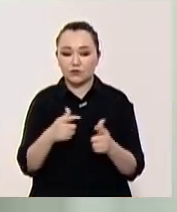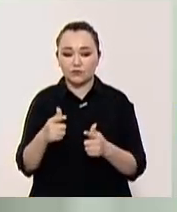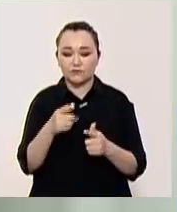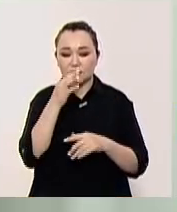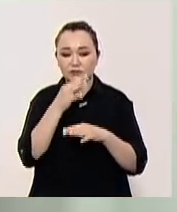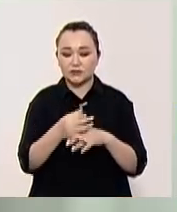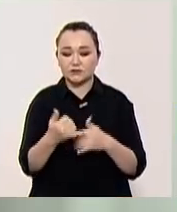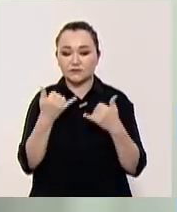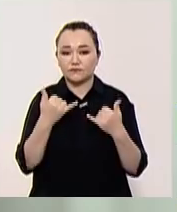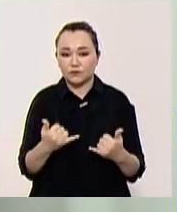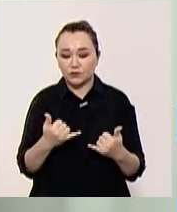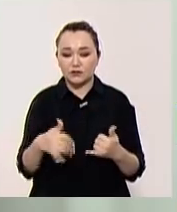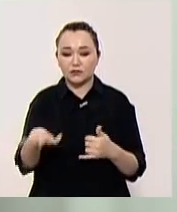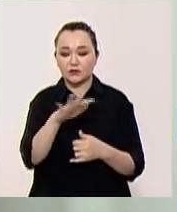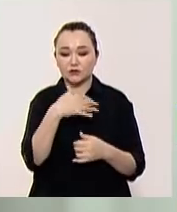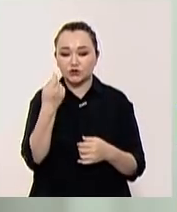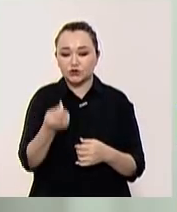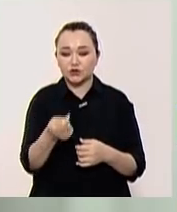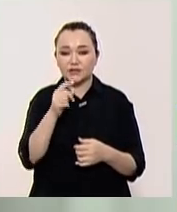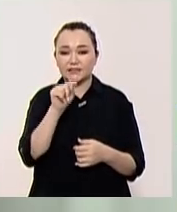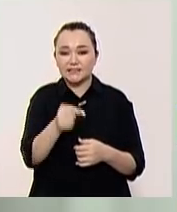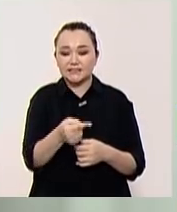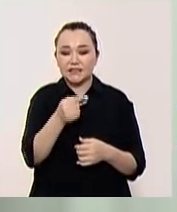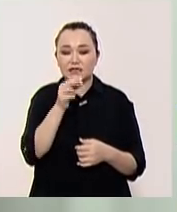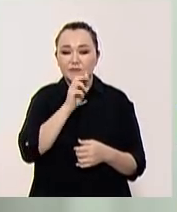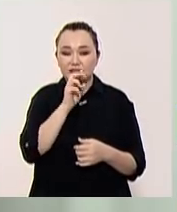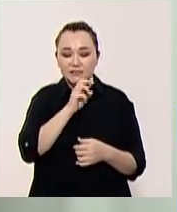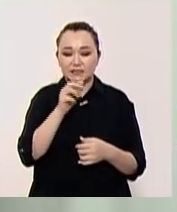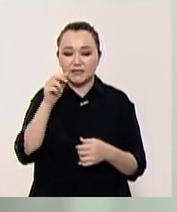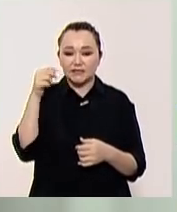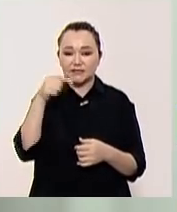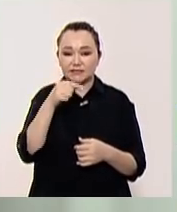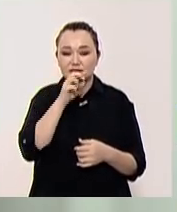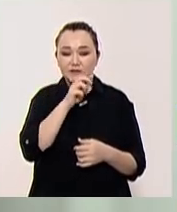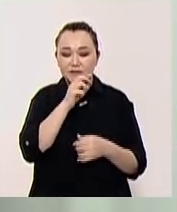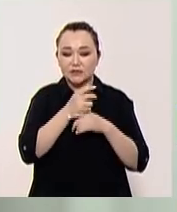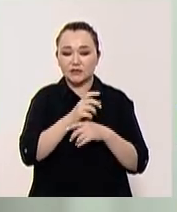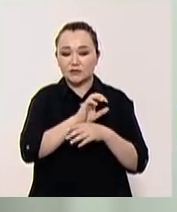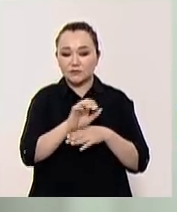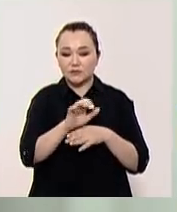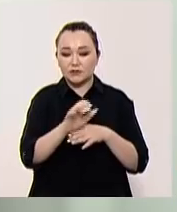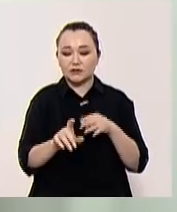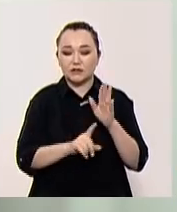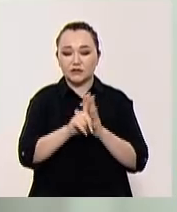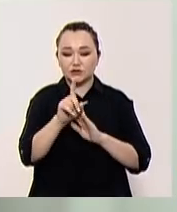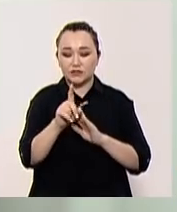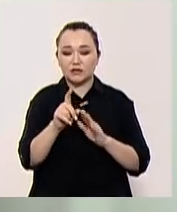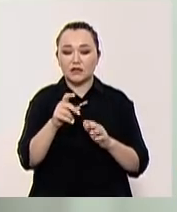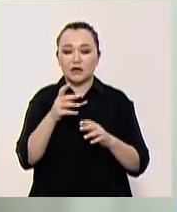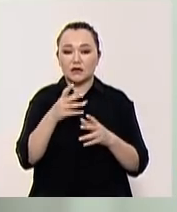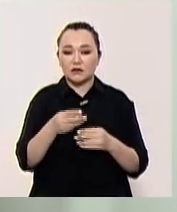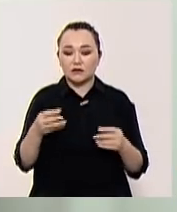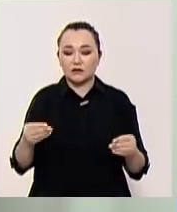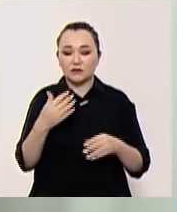бүгін. Өңірлерге арзандатылған дизель отыны жөнелтіле бастады. Жалпы көктемгі